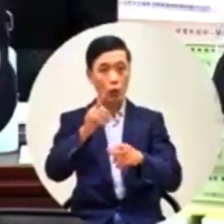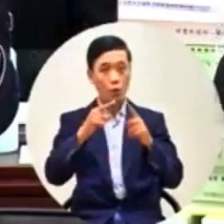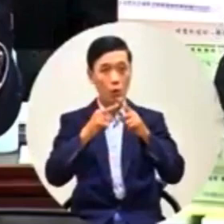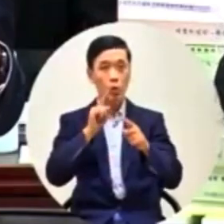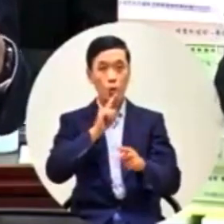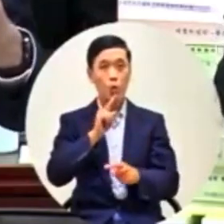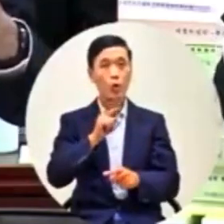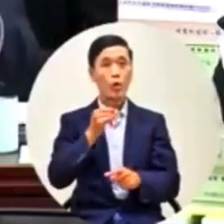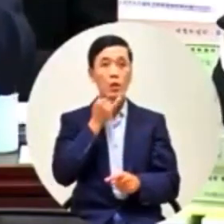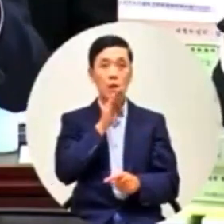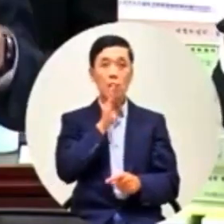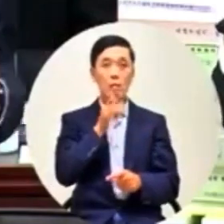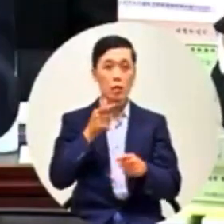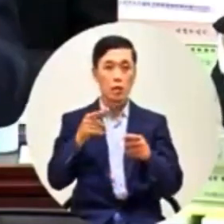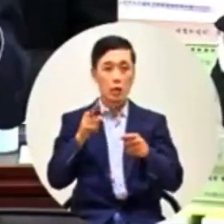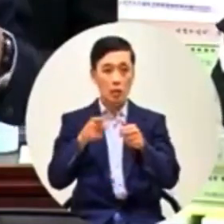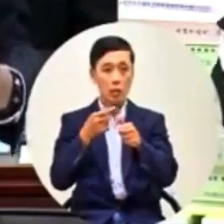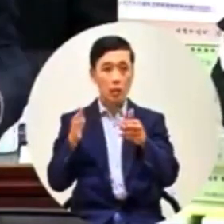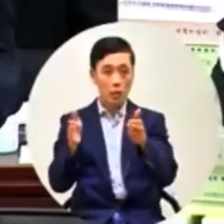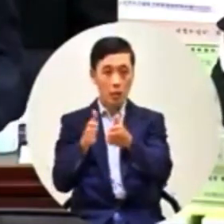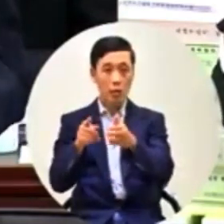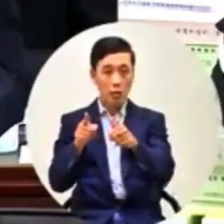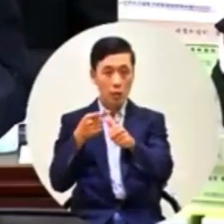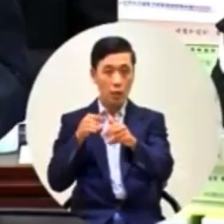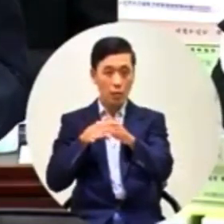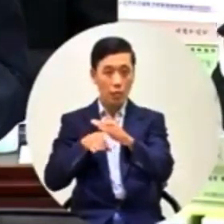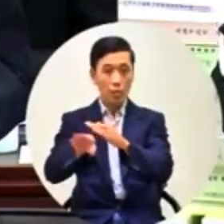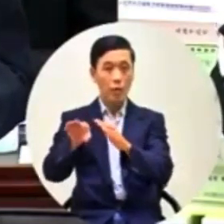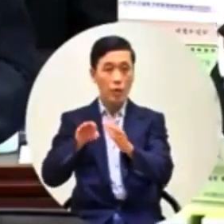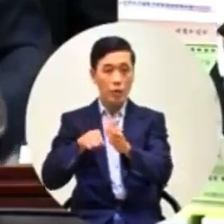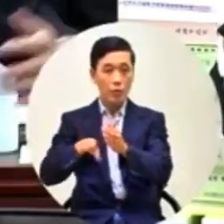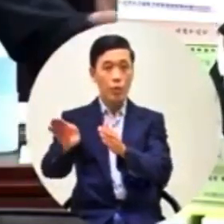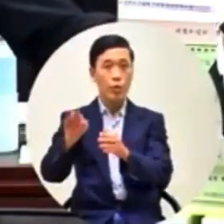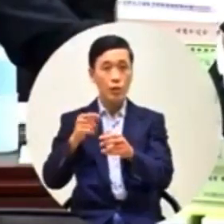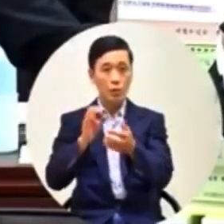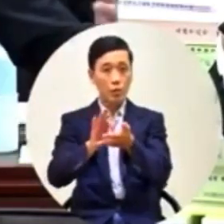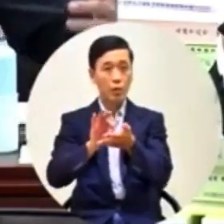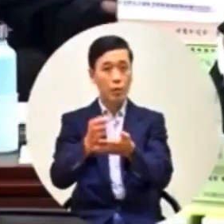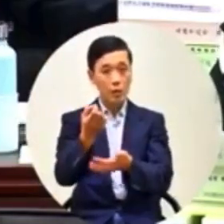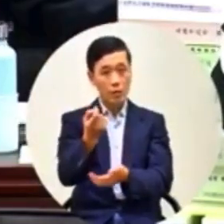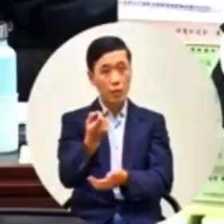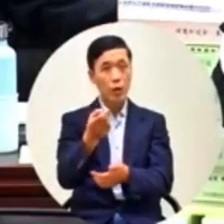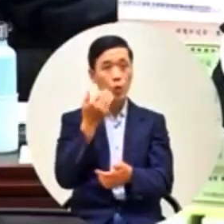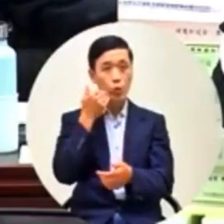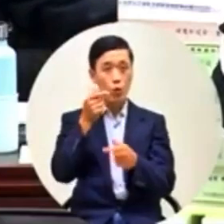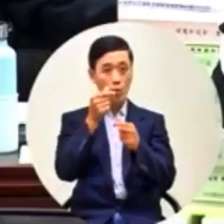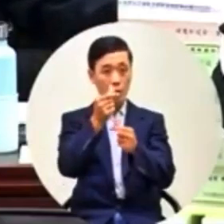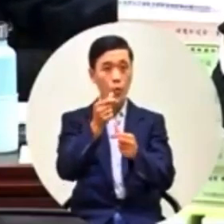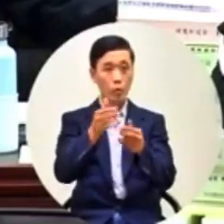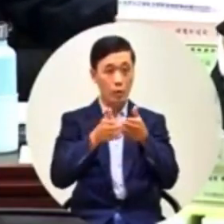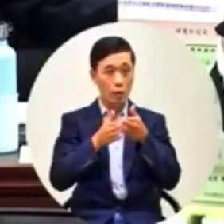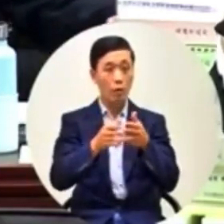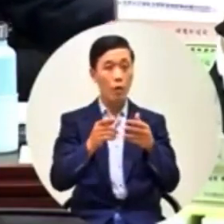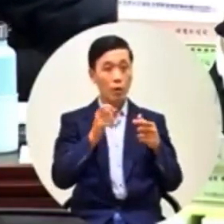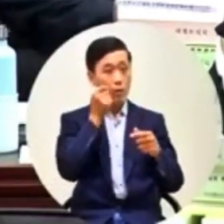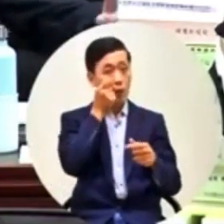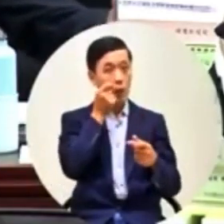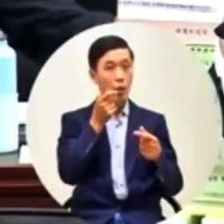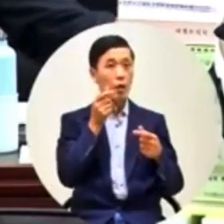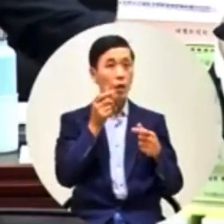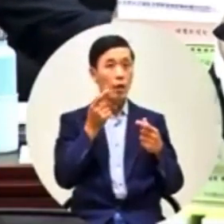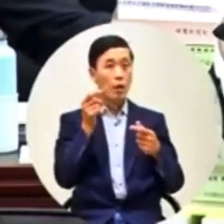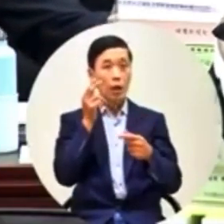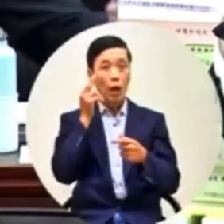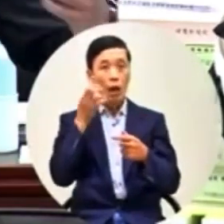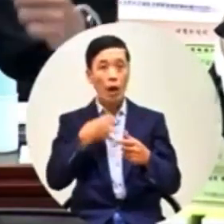是不是先小一点哈，能够通，那这样经费就会大幅减少很多。那假如要做一个标准的，跟台南阿莲段的